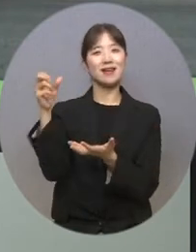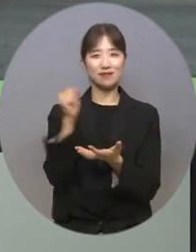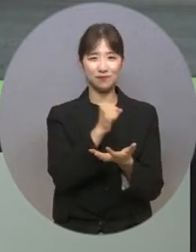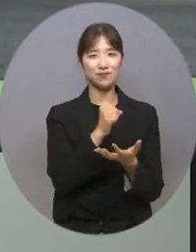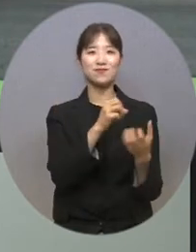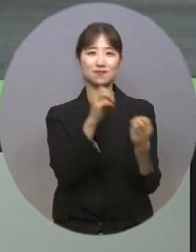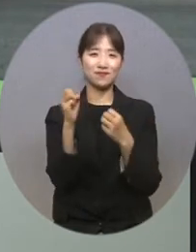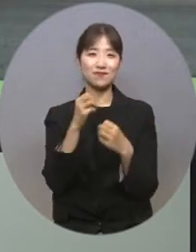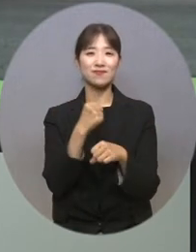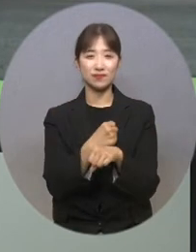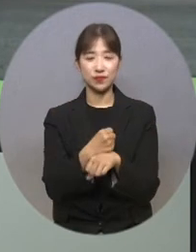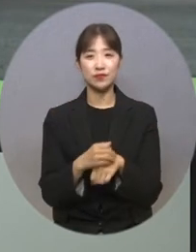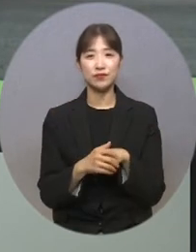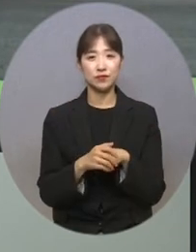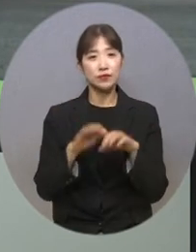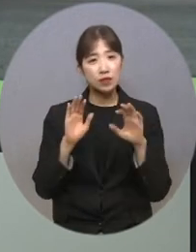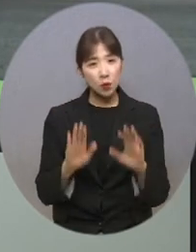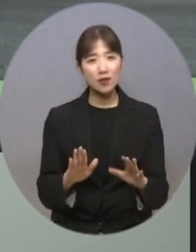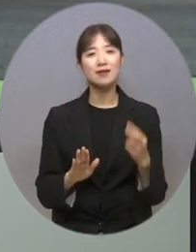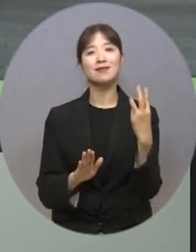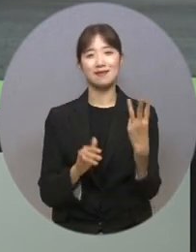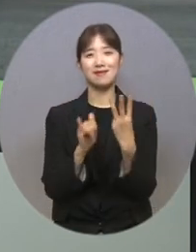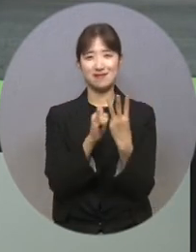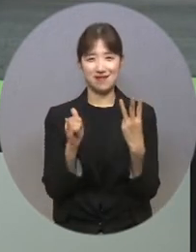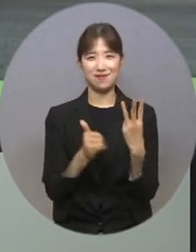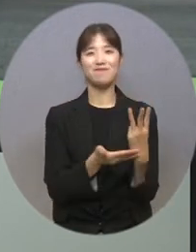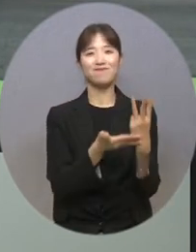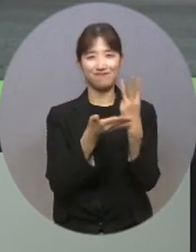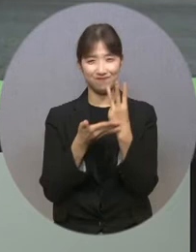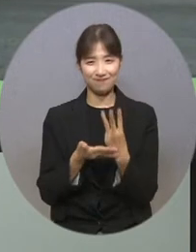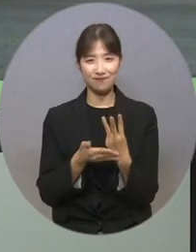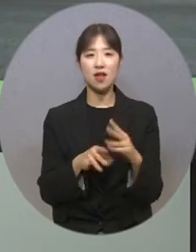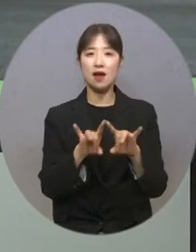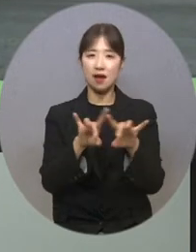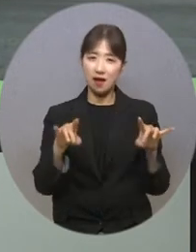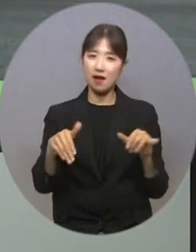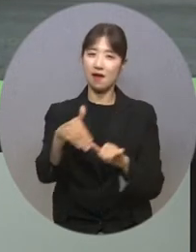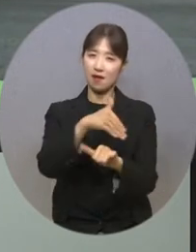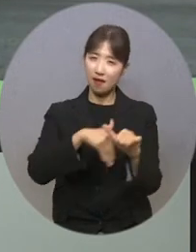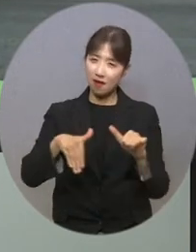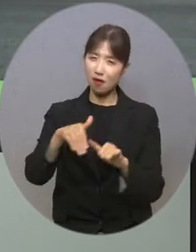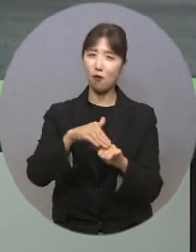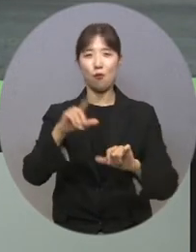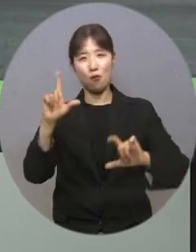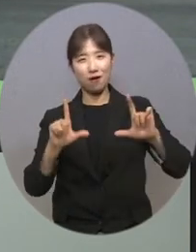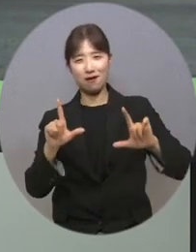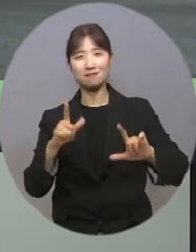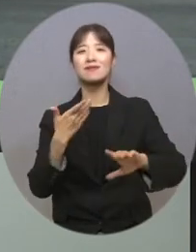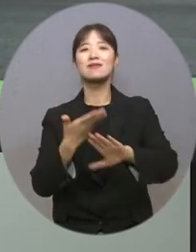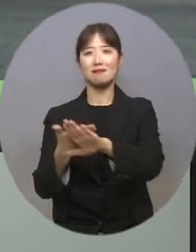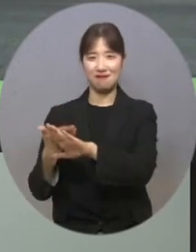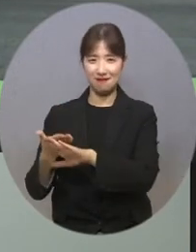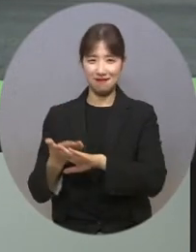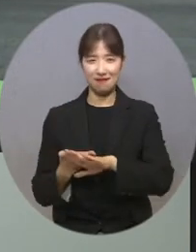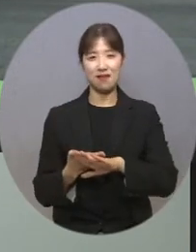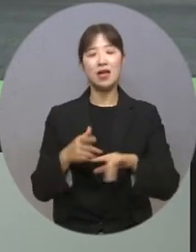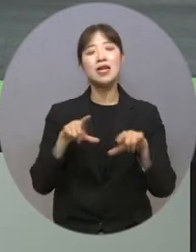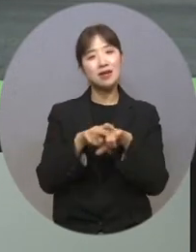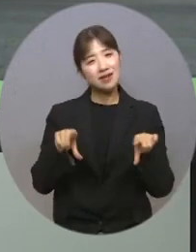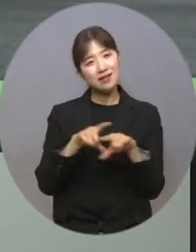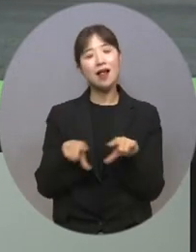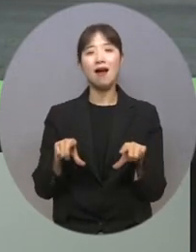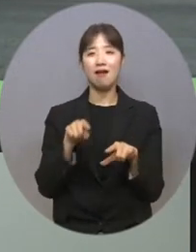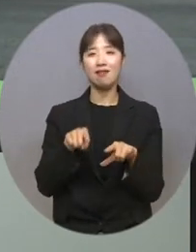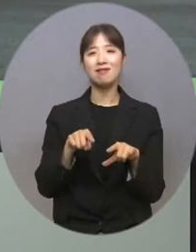볼텐데요 오늘은 세 분을 모셨습니다 어 각각 환경과 상황에 다르신 세 분의 일상의 얘기를